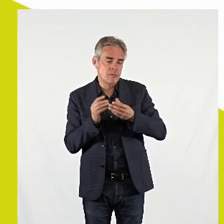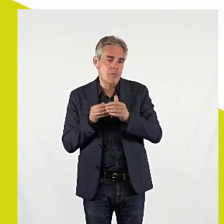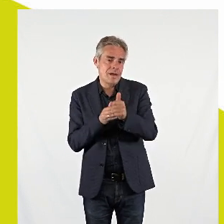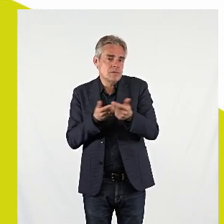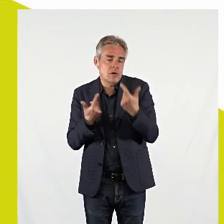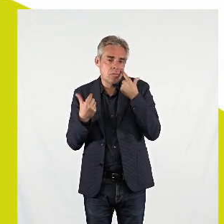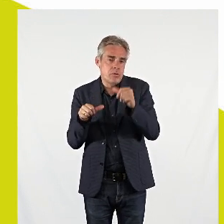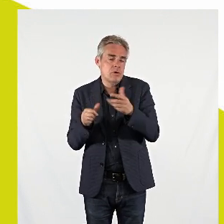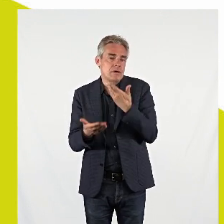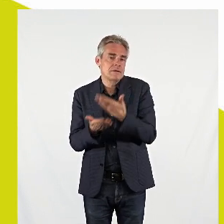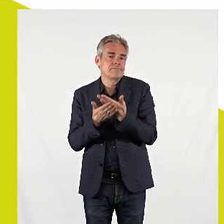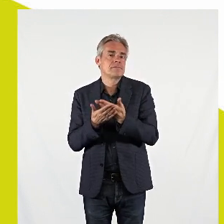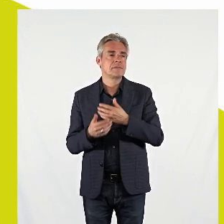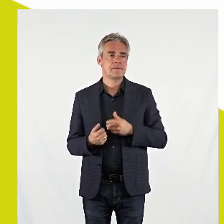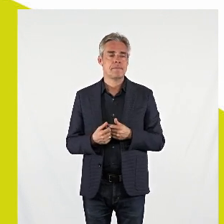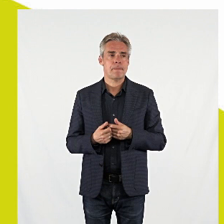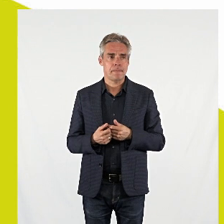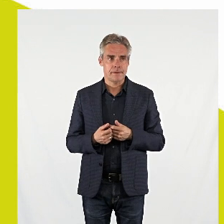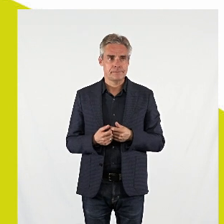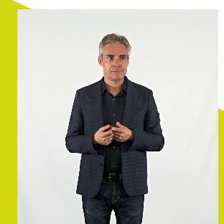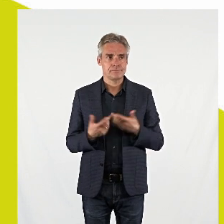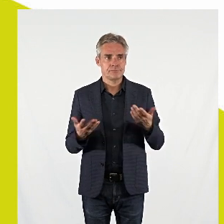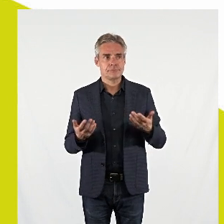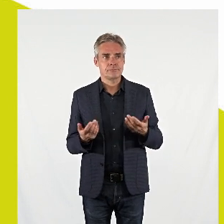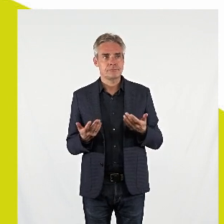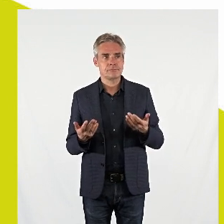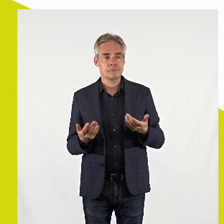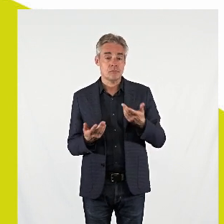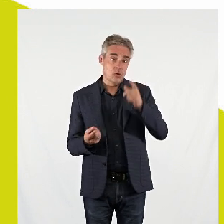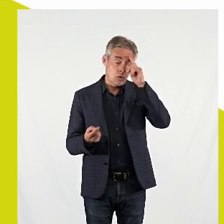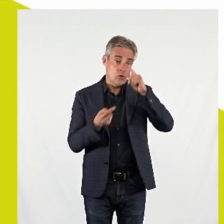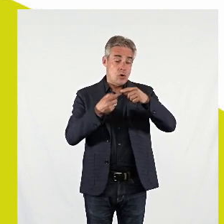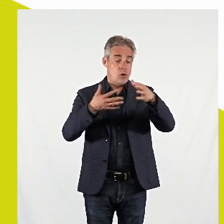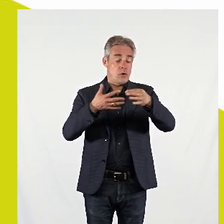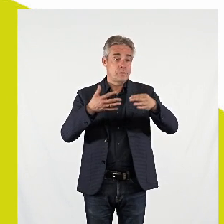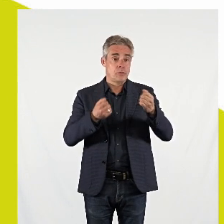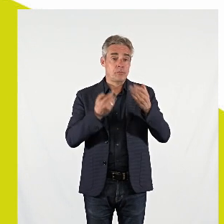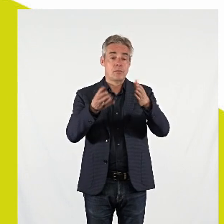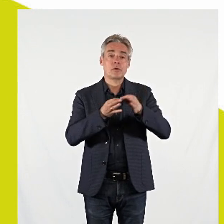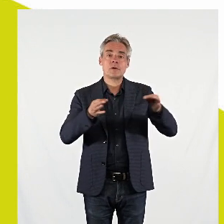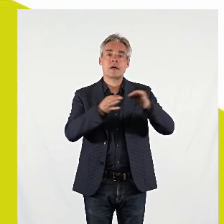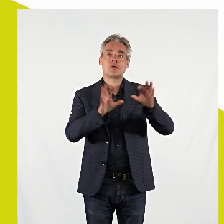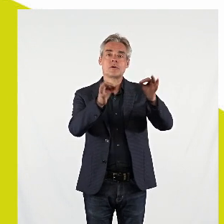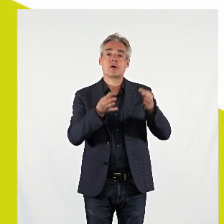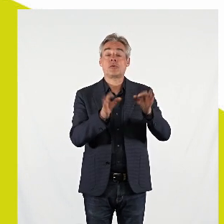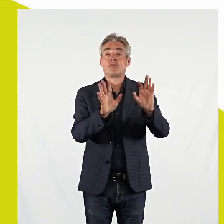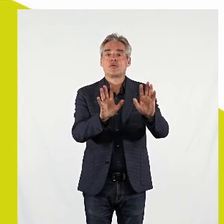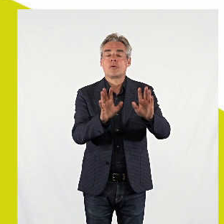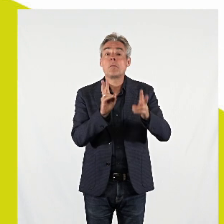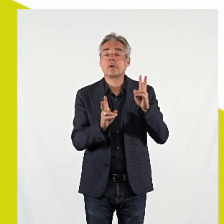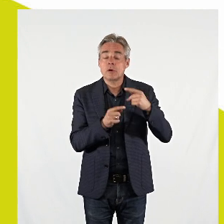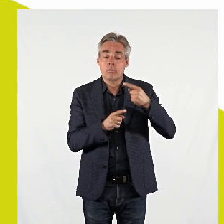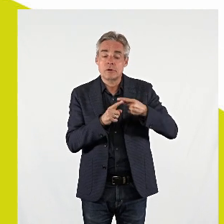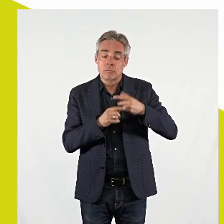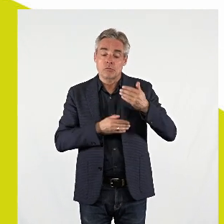de ce niveau de responsabilité. Et donc, une des options posées par la Cour, avec prudence, en disant que ça devait être progressif, c'est de